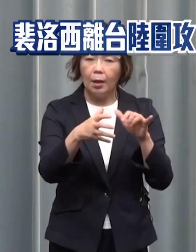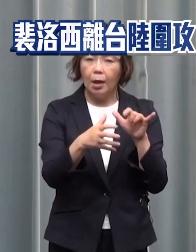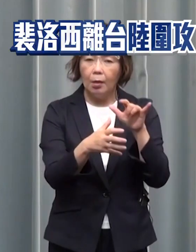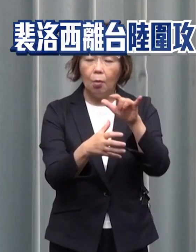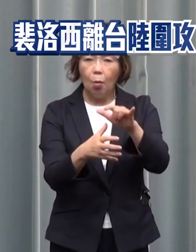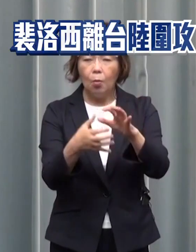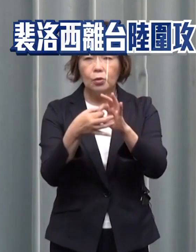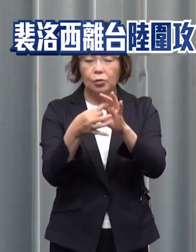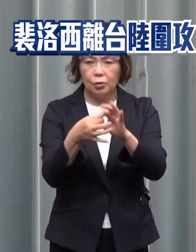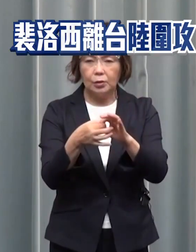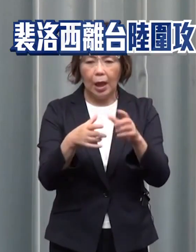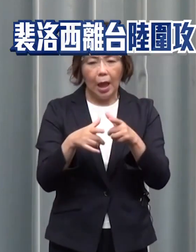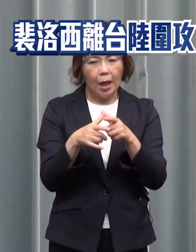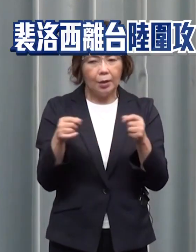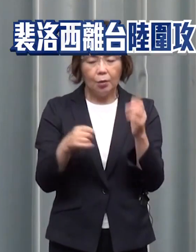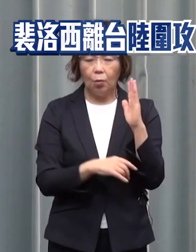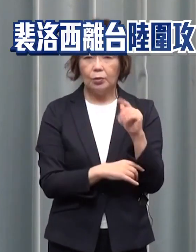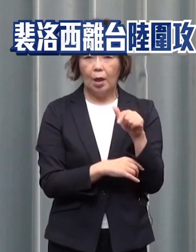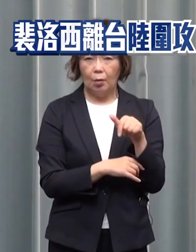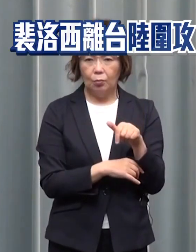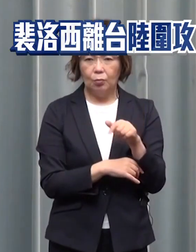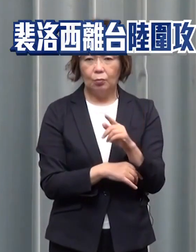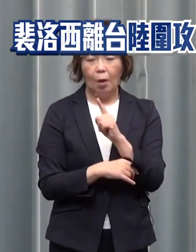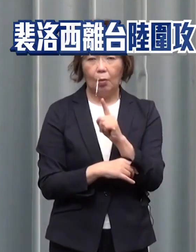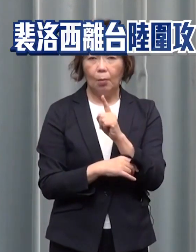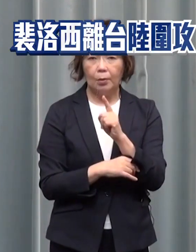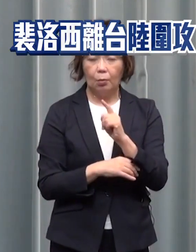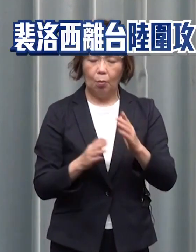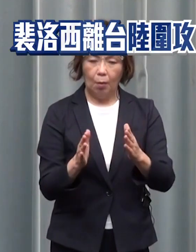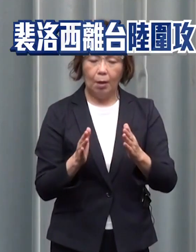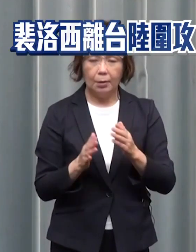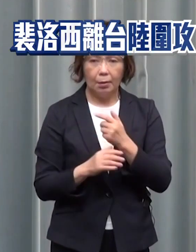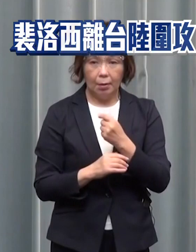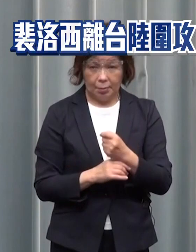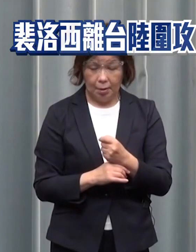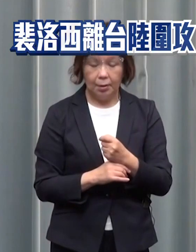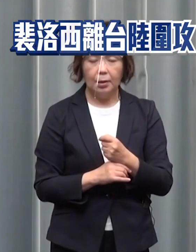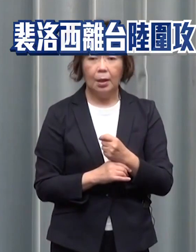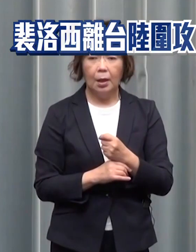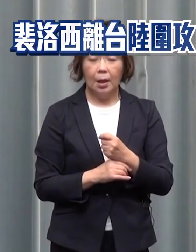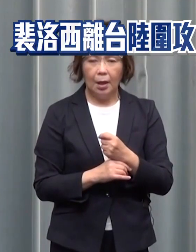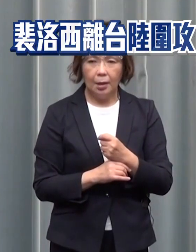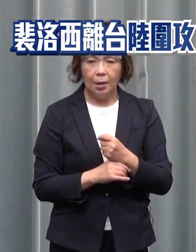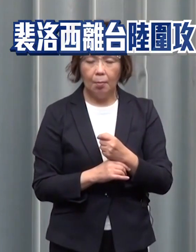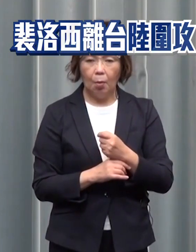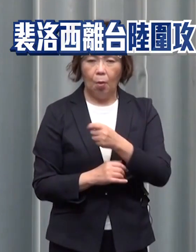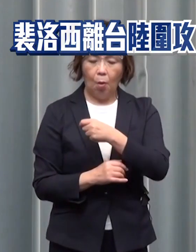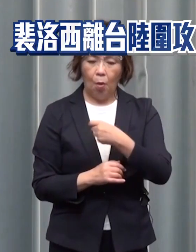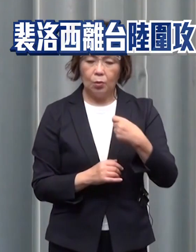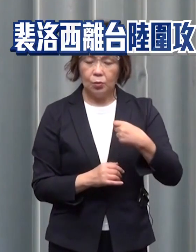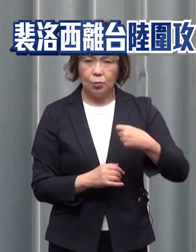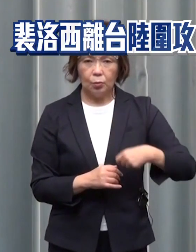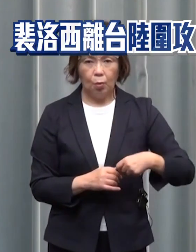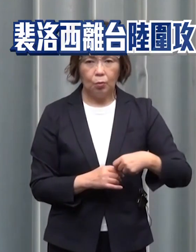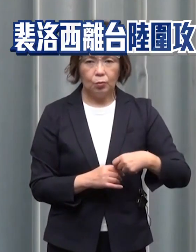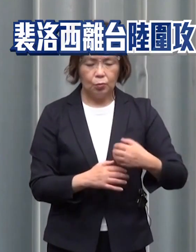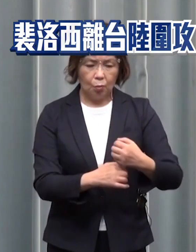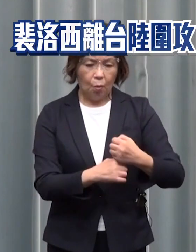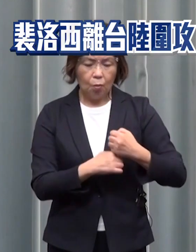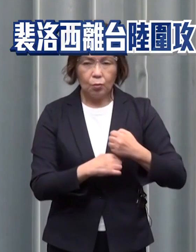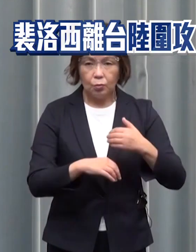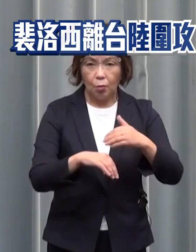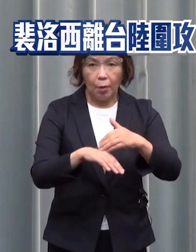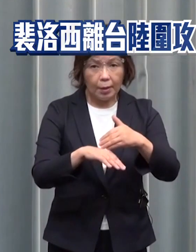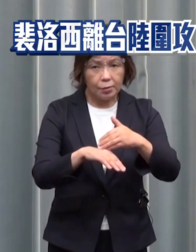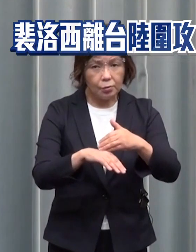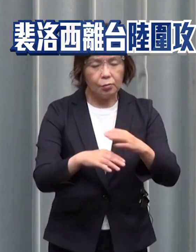日本政府としてコメントする立場にはありません。その上で中国側による一連の軍事演習は我が国を